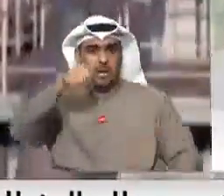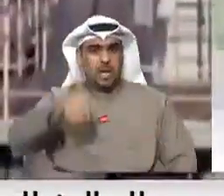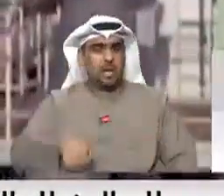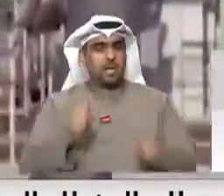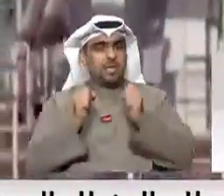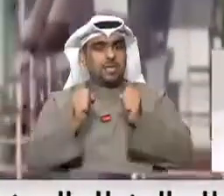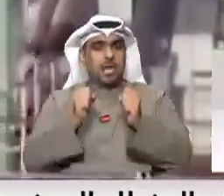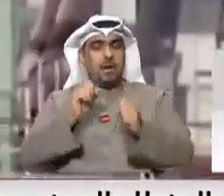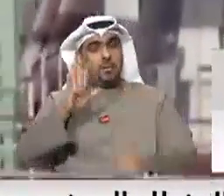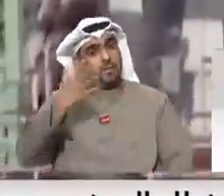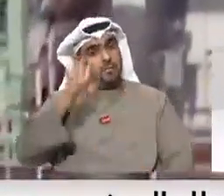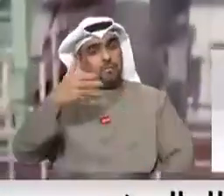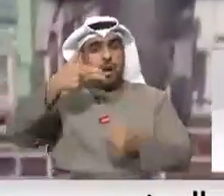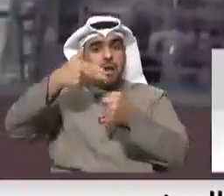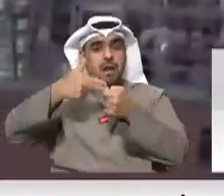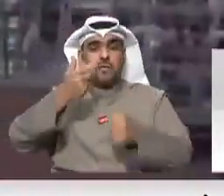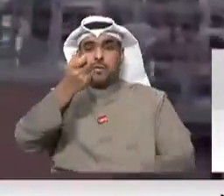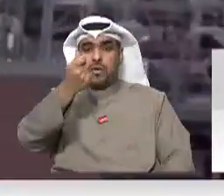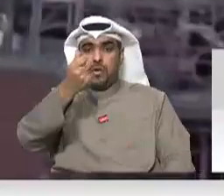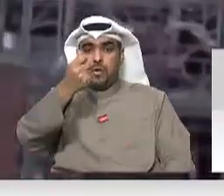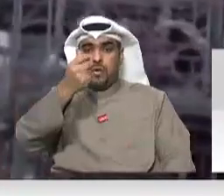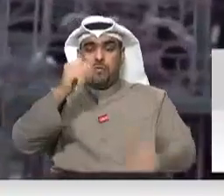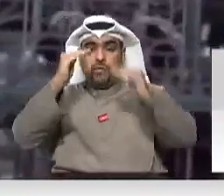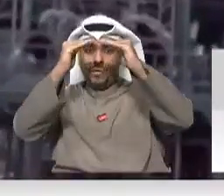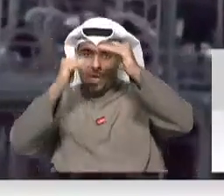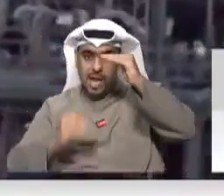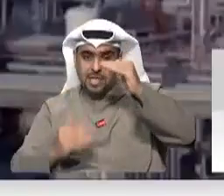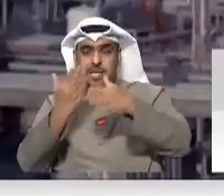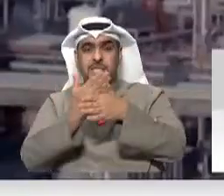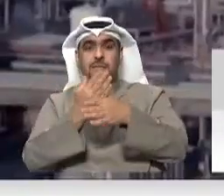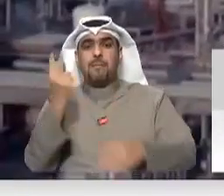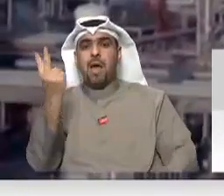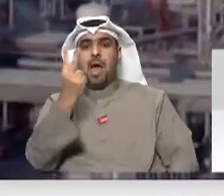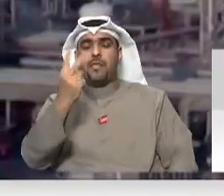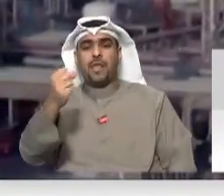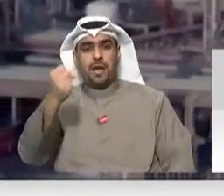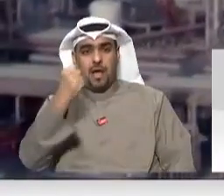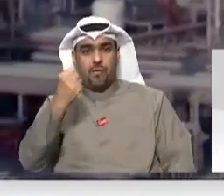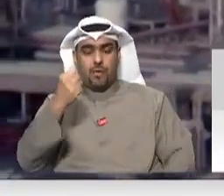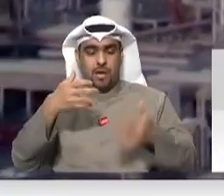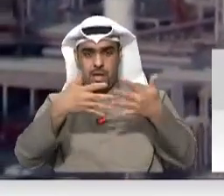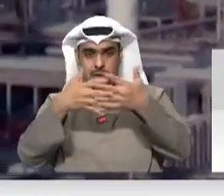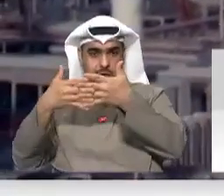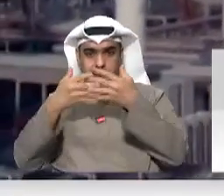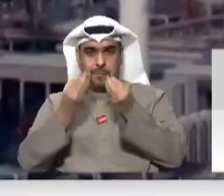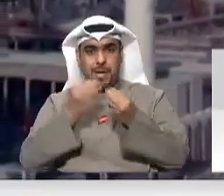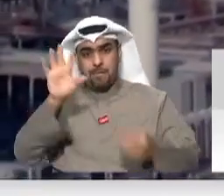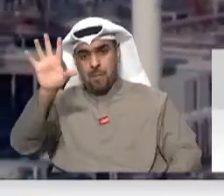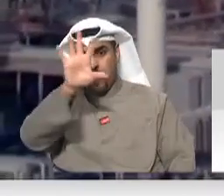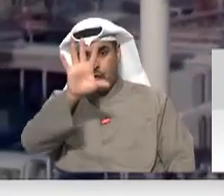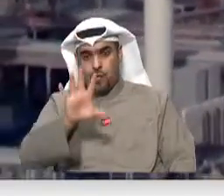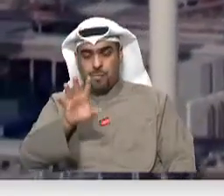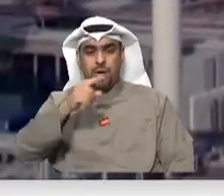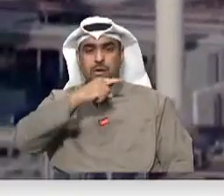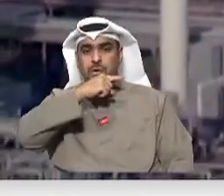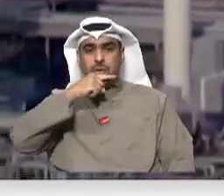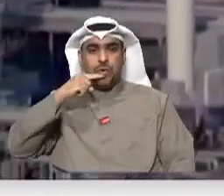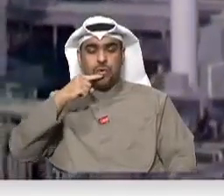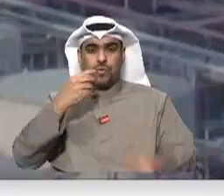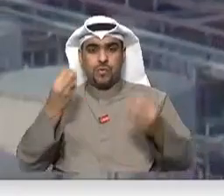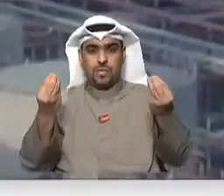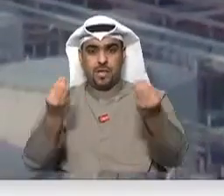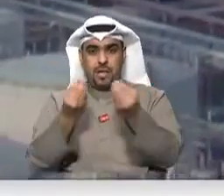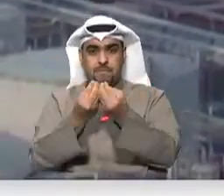اسواق الطاقه في ظل وجود كفتين متكافئتين الاولى تضم امريكا حلفائها الاوروبيون والاخرى تضم روسيا